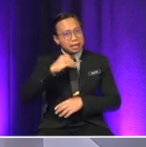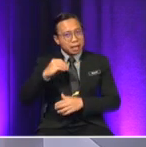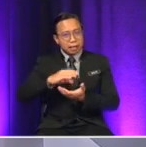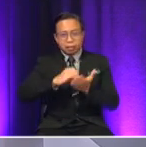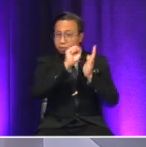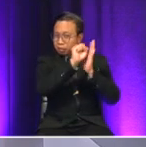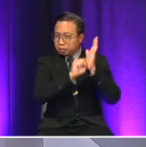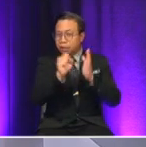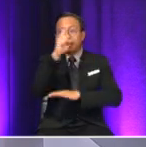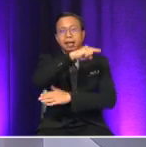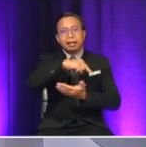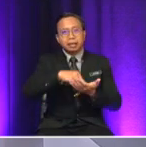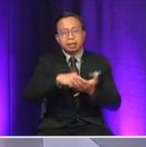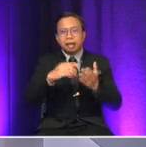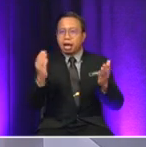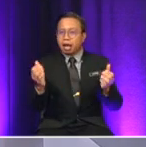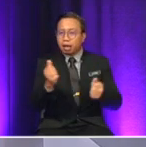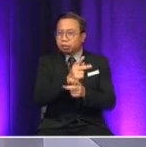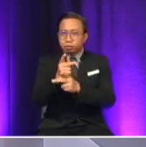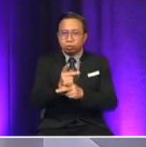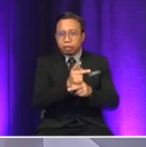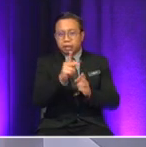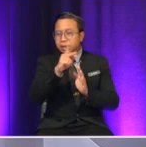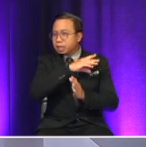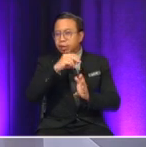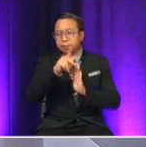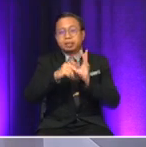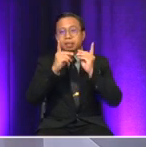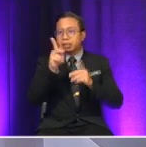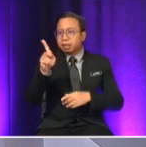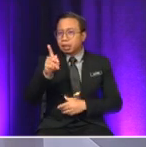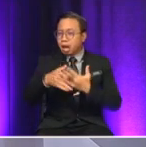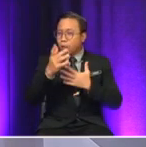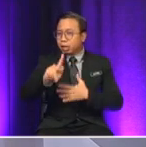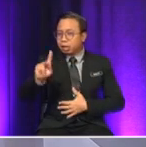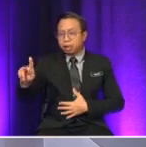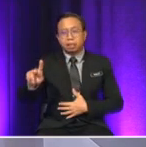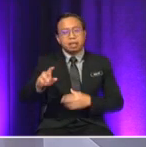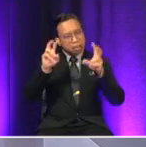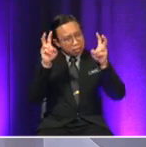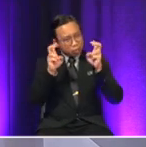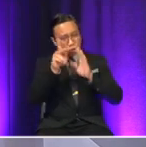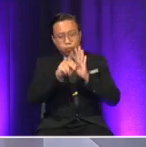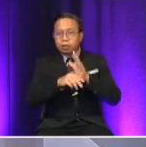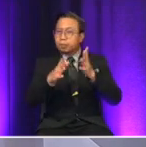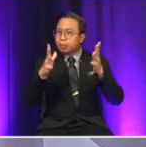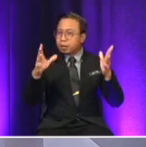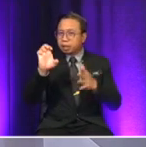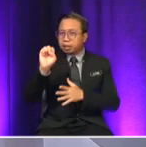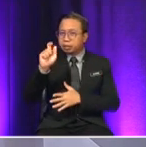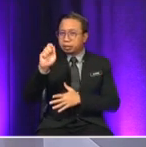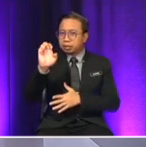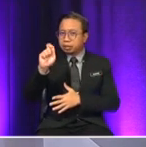pelajaran kita ialah asuhan dan pendidikan awal kanak-kanak, dan tajuk kita pula ialah perkembangan estetika dan daya